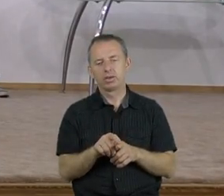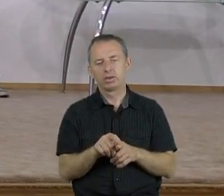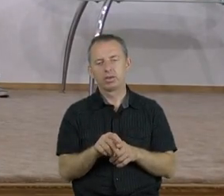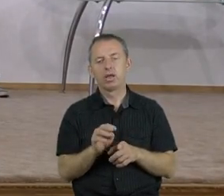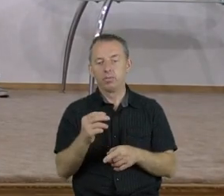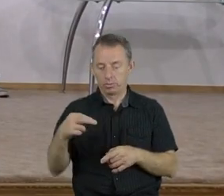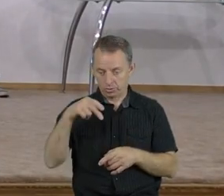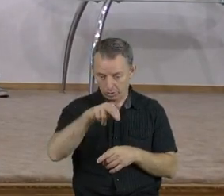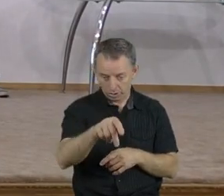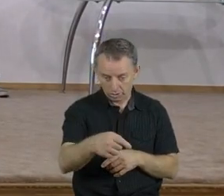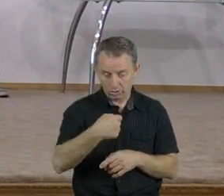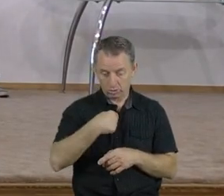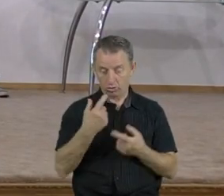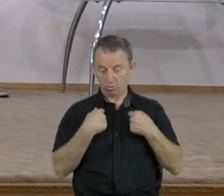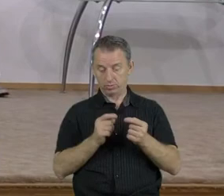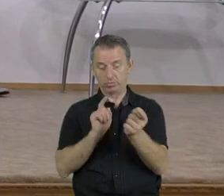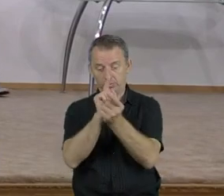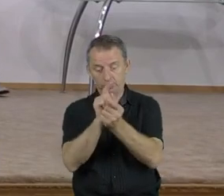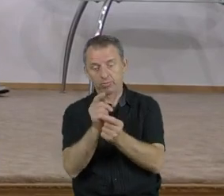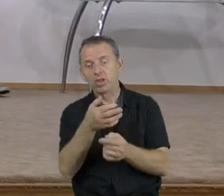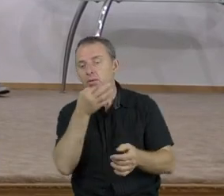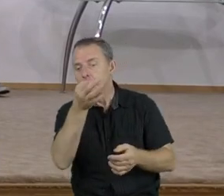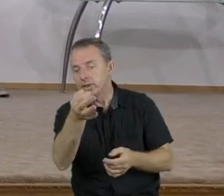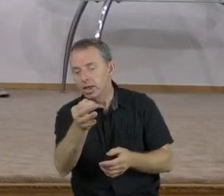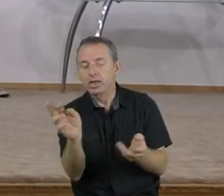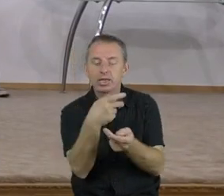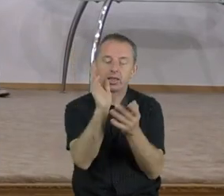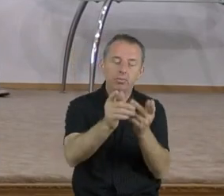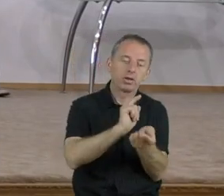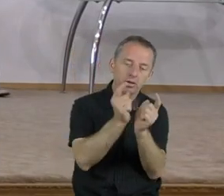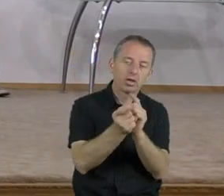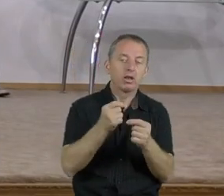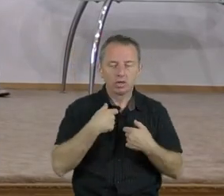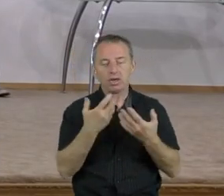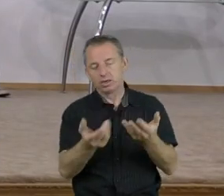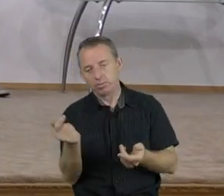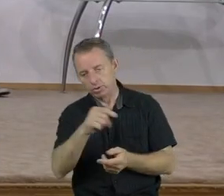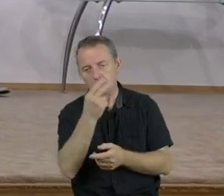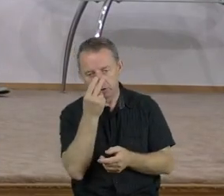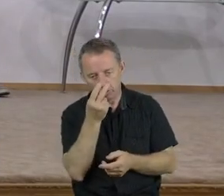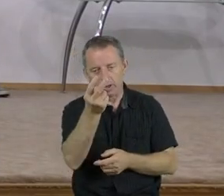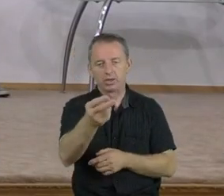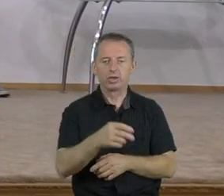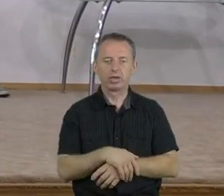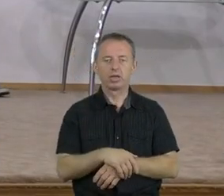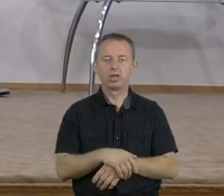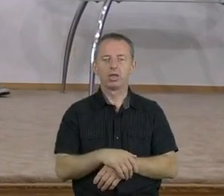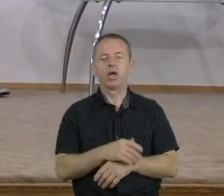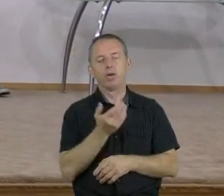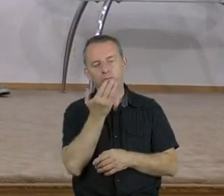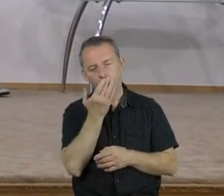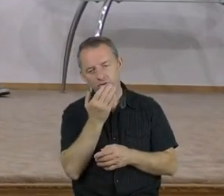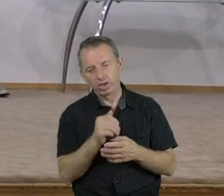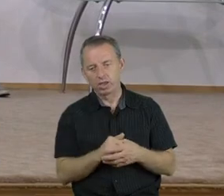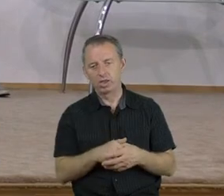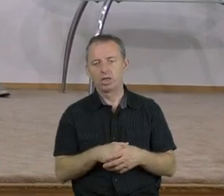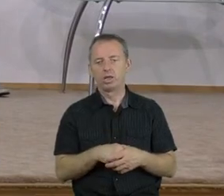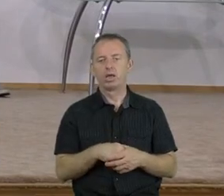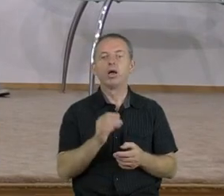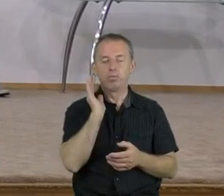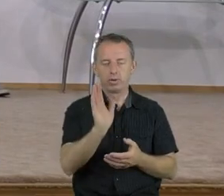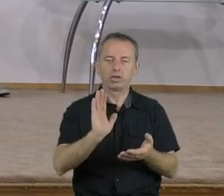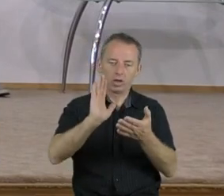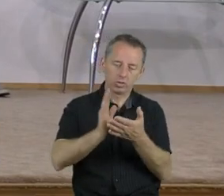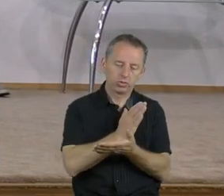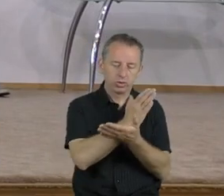podchodząc do nas osobiście, pytając, kiedy będzie to spotkanie, chciałabym przyjść, zobaczyć, bo mówię, no to będzie uzależnione